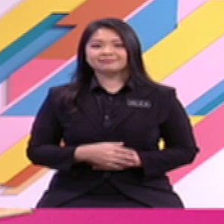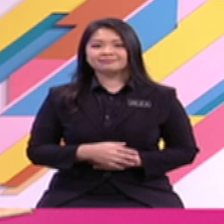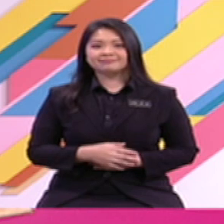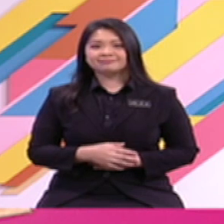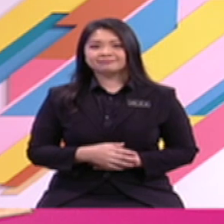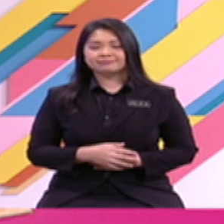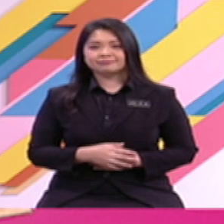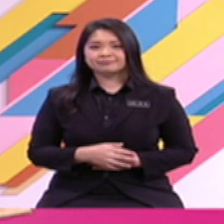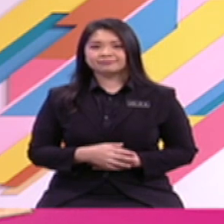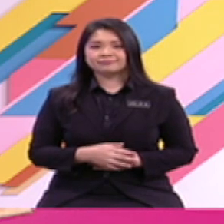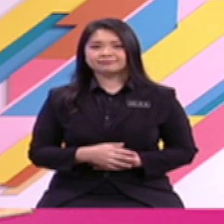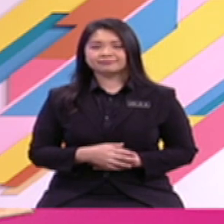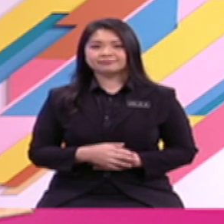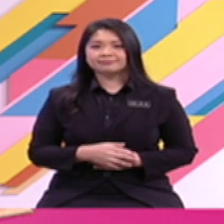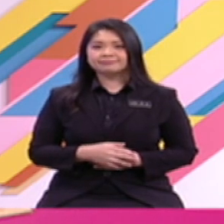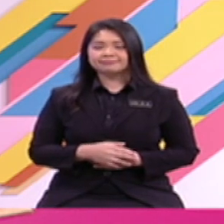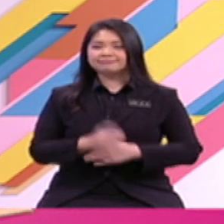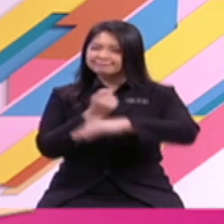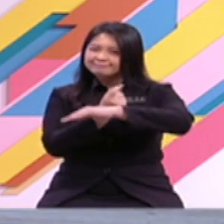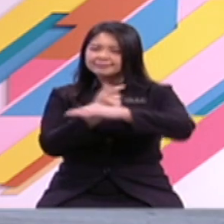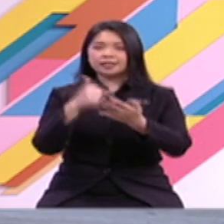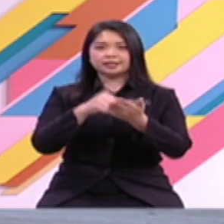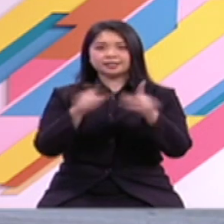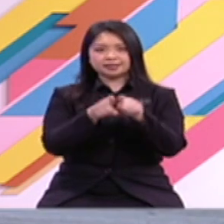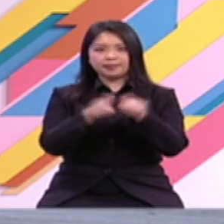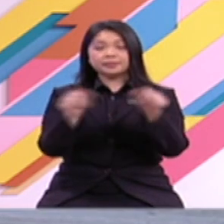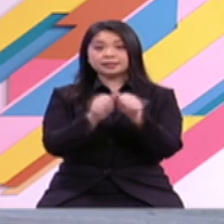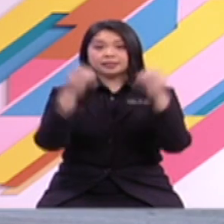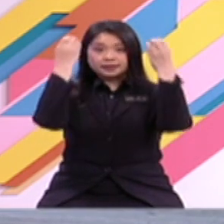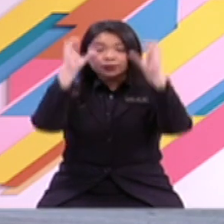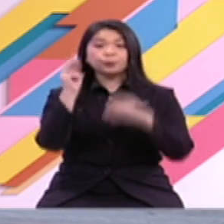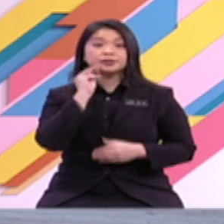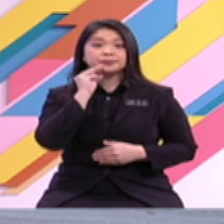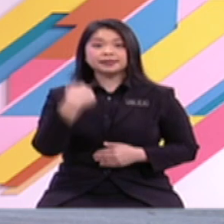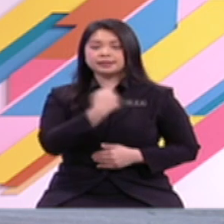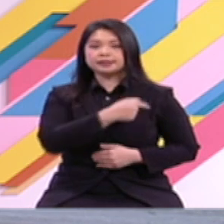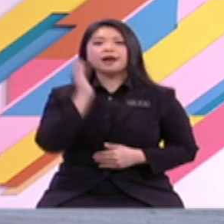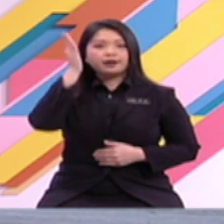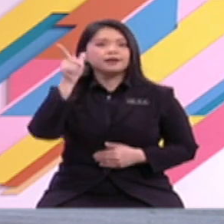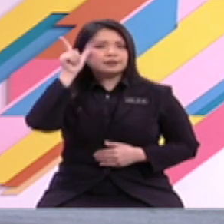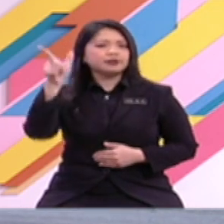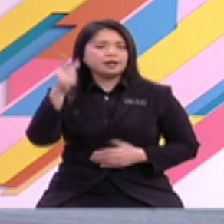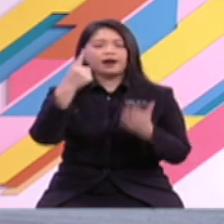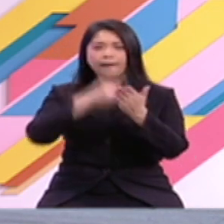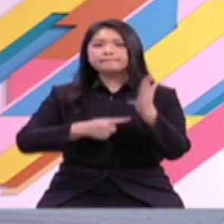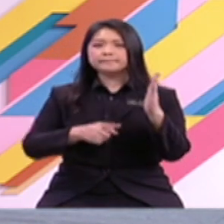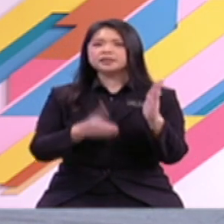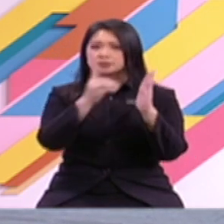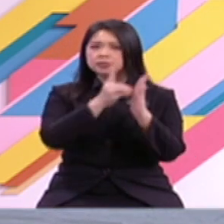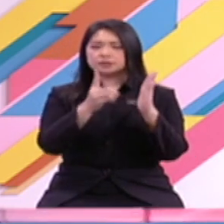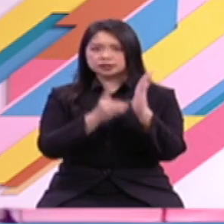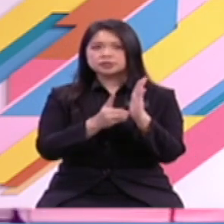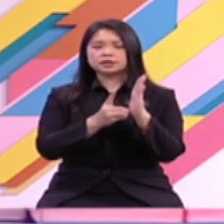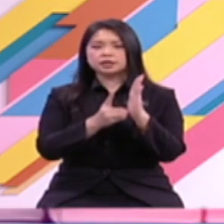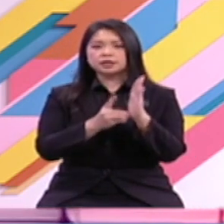nimmo jasa keuangan cecak lagi bersama dengan cek gu musfira itu akan lihat apakah dasar-dasar